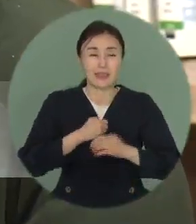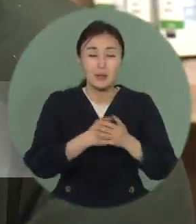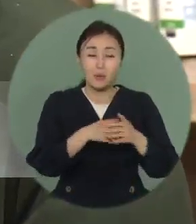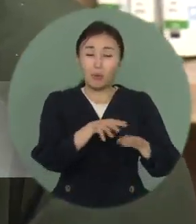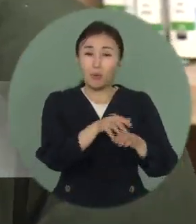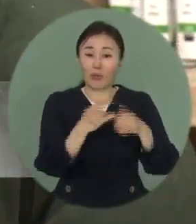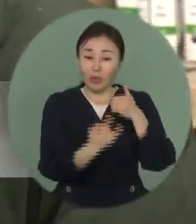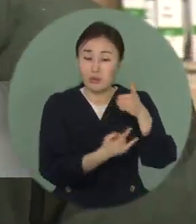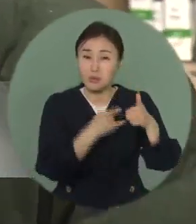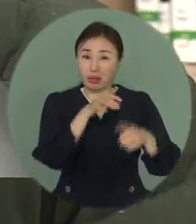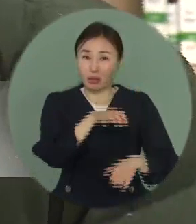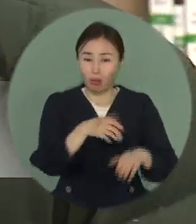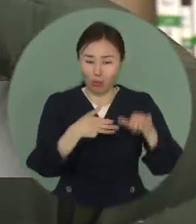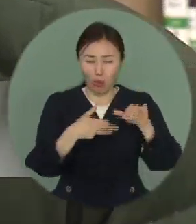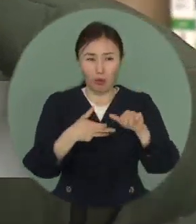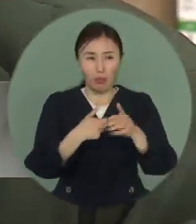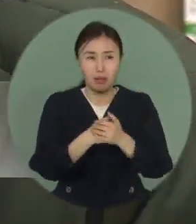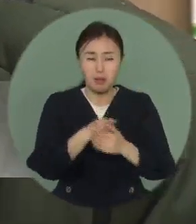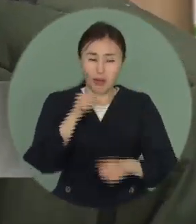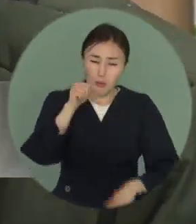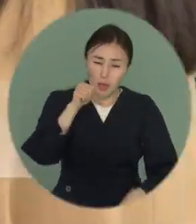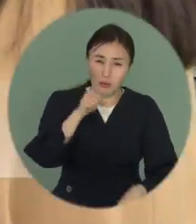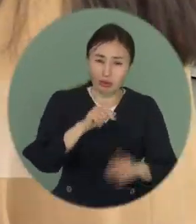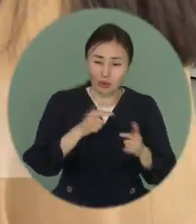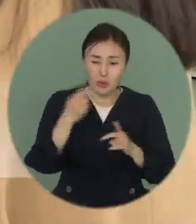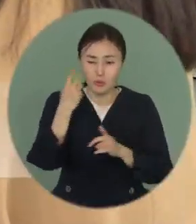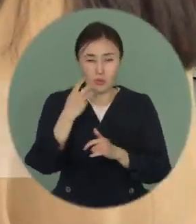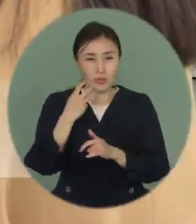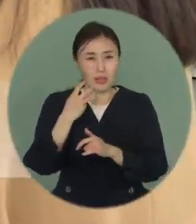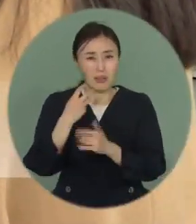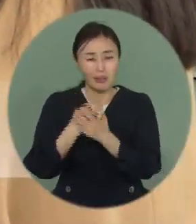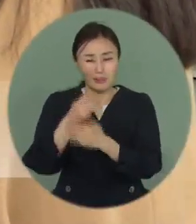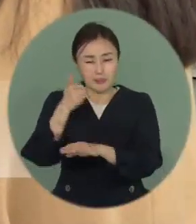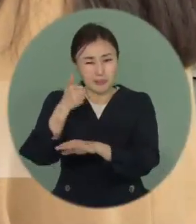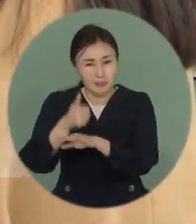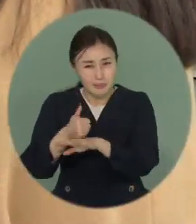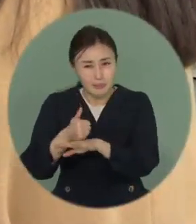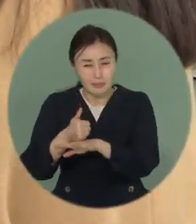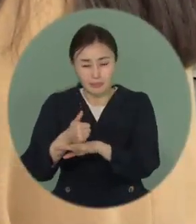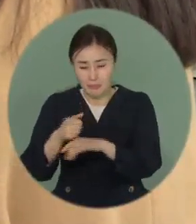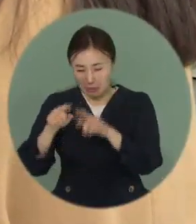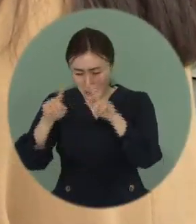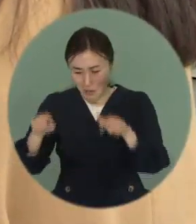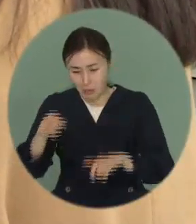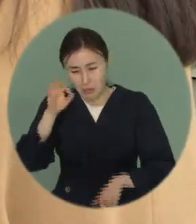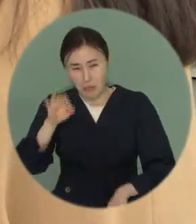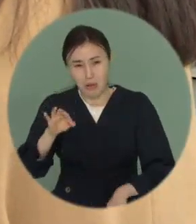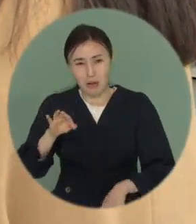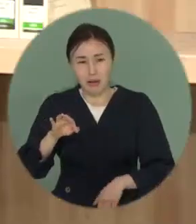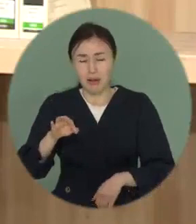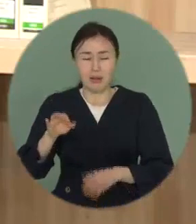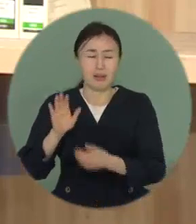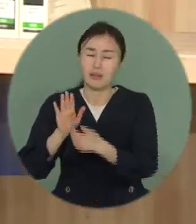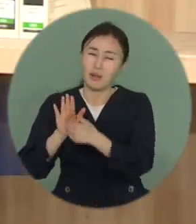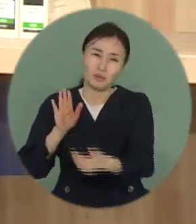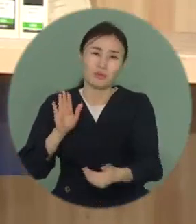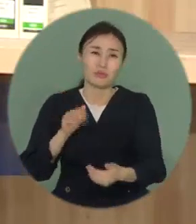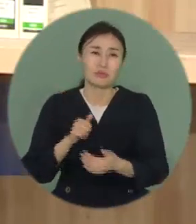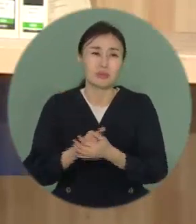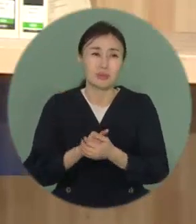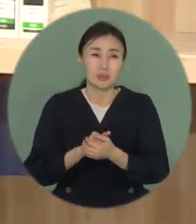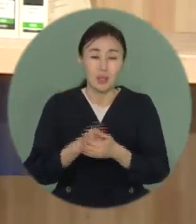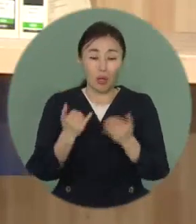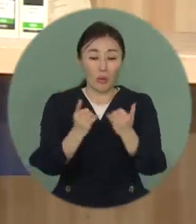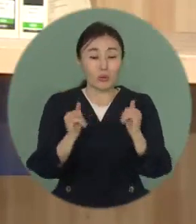518 민주화 운동을 심각하게 왜곡한 조사위의 결과 보고서를 거부한다는 성명을 냈습니다 광주공동체